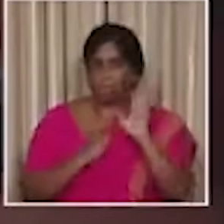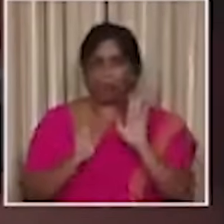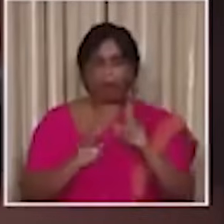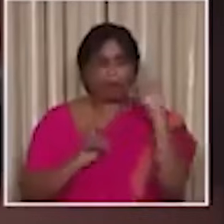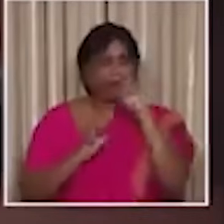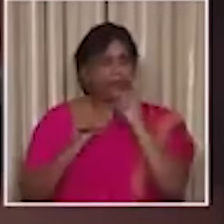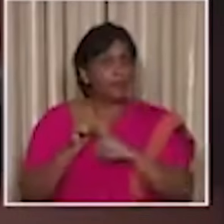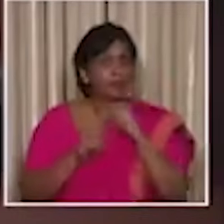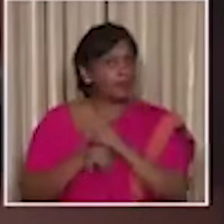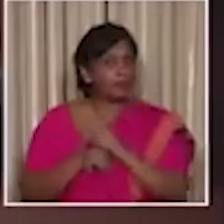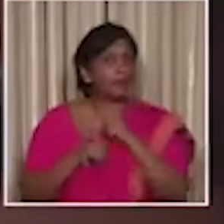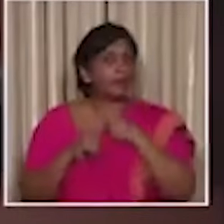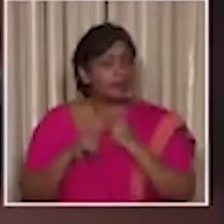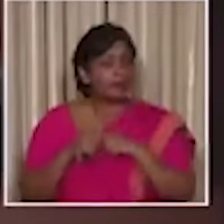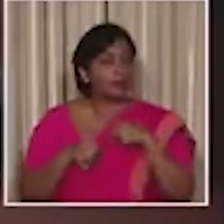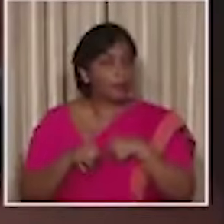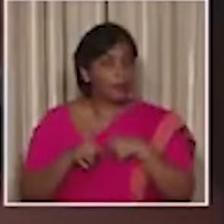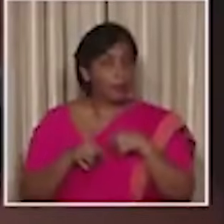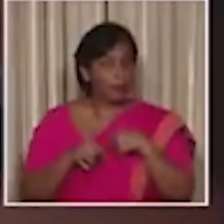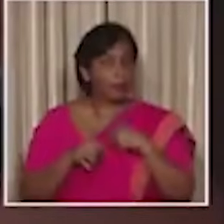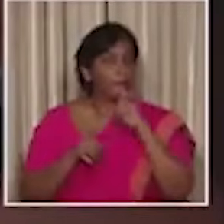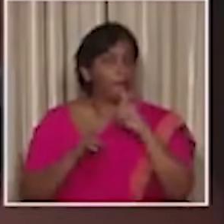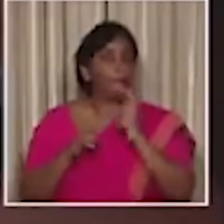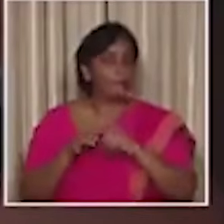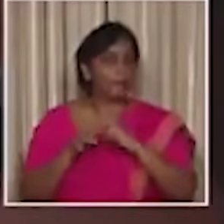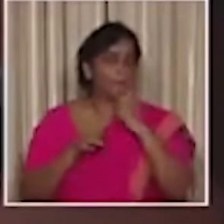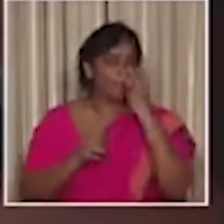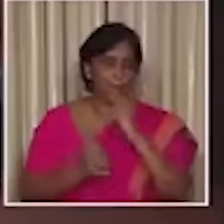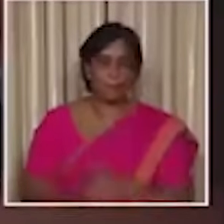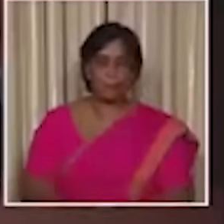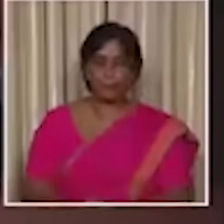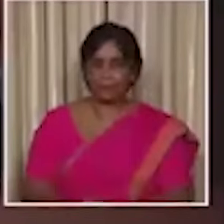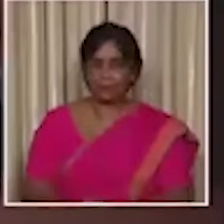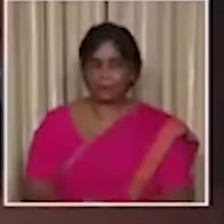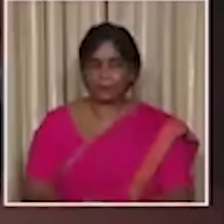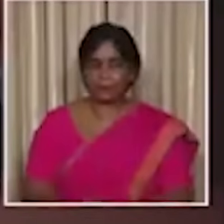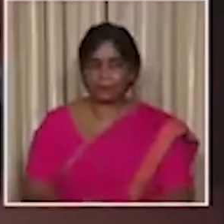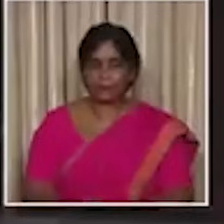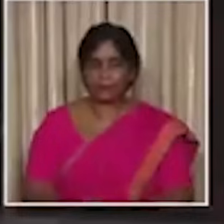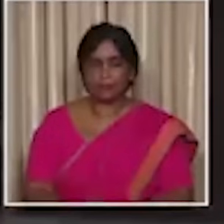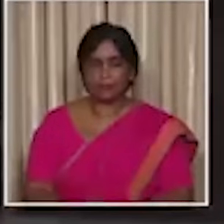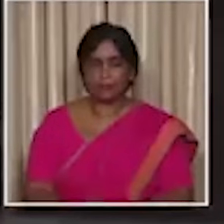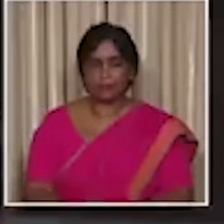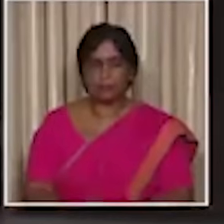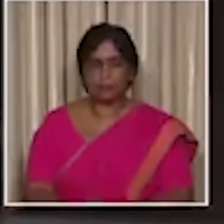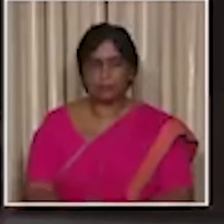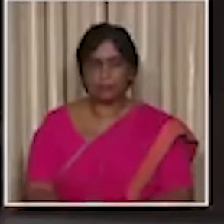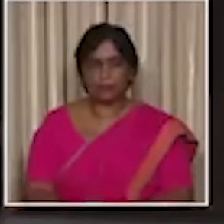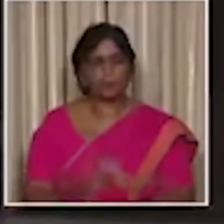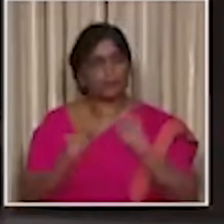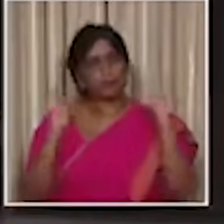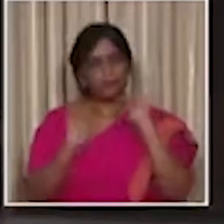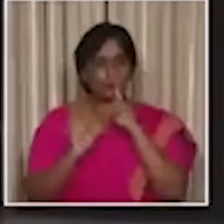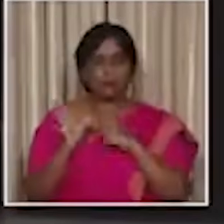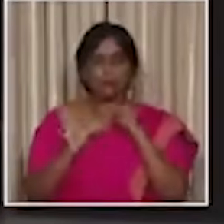prosesi ini kan? Paling prosesi ini mami ada pun, mak me matu kena proses itu. Ada, garu amat tuh mami pelutur. Mange, kedi emam pelutur ada enggak? Anu